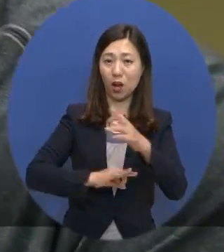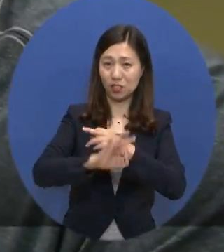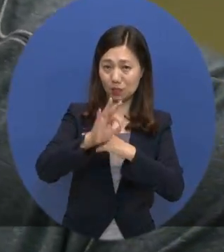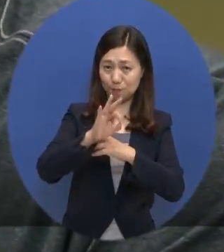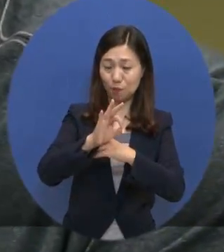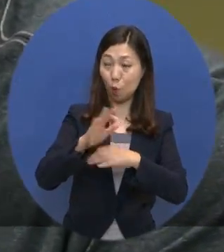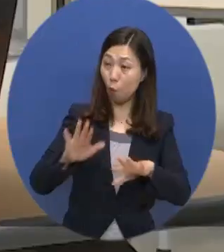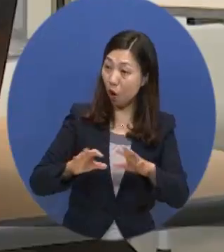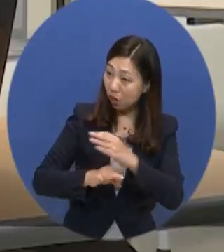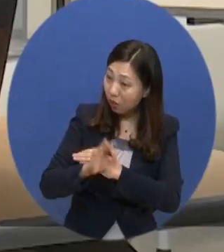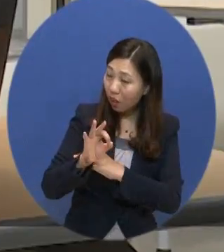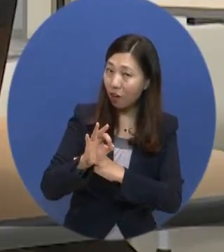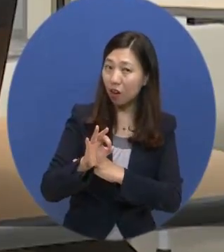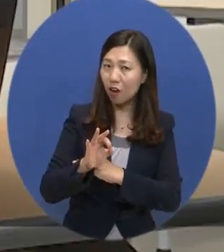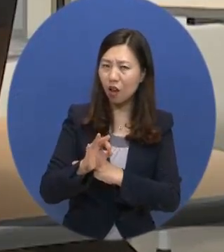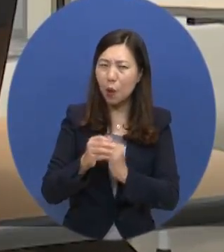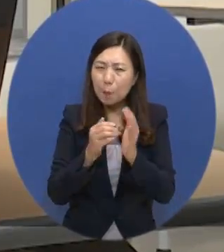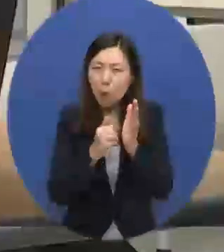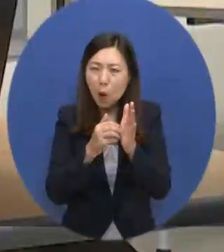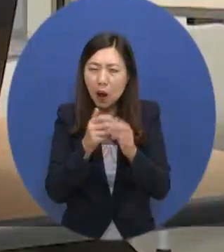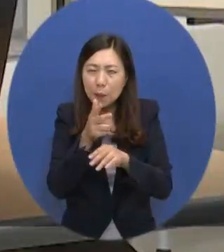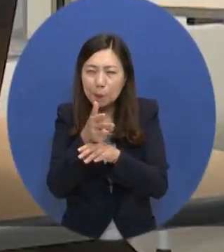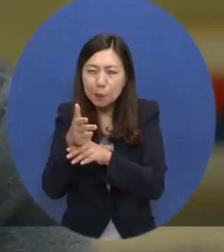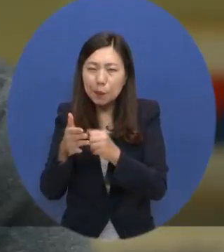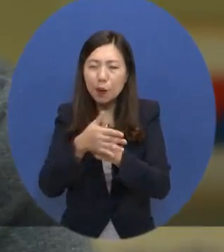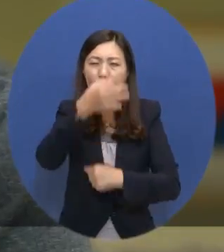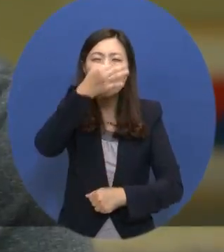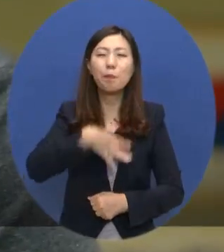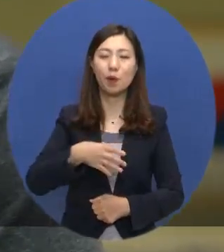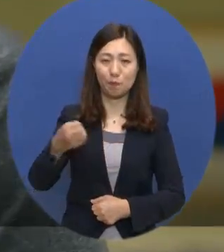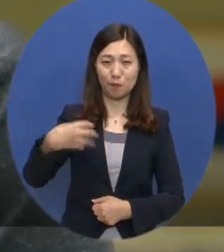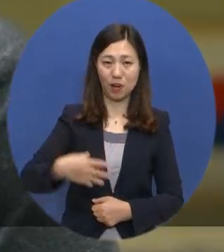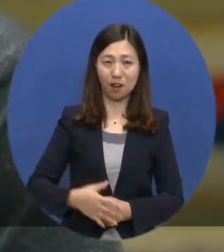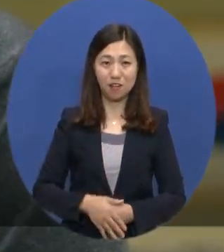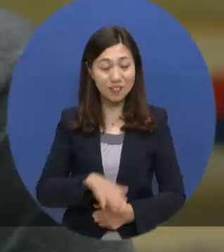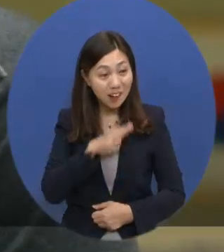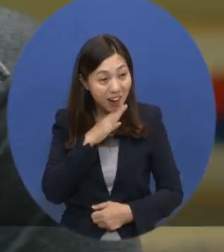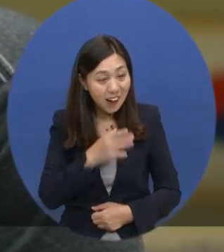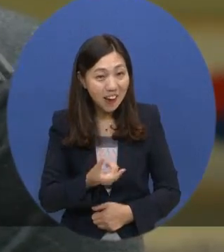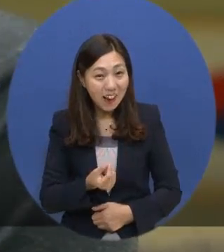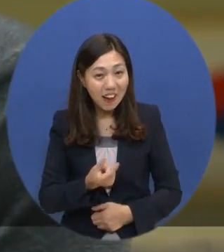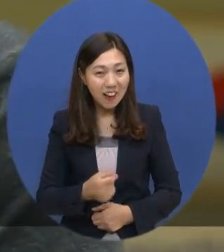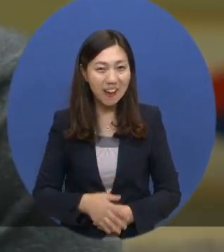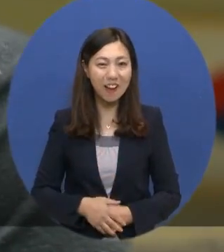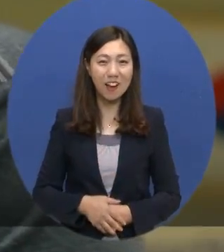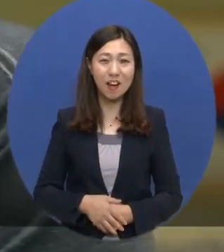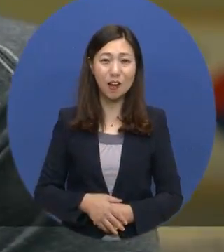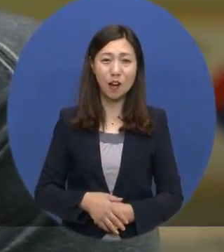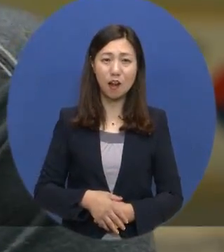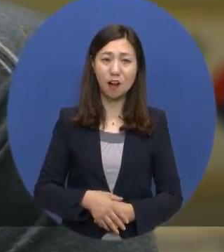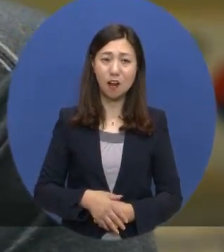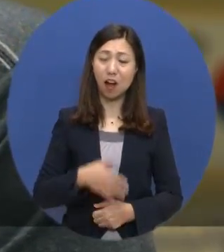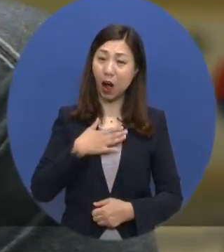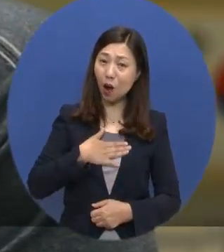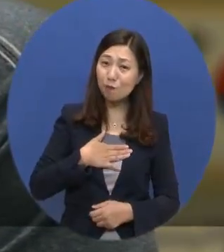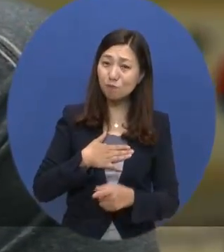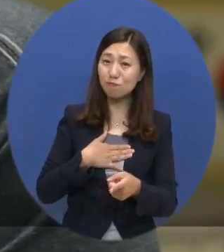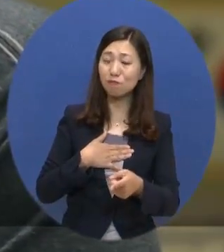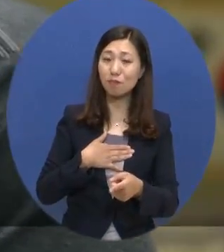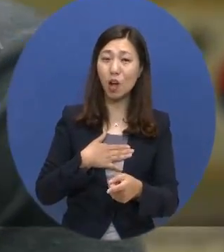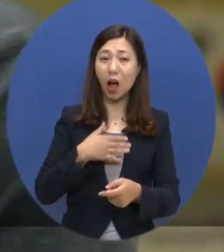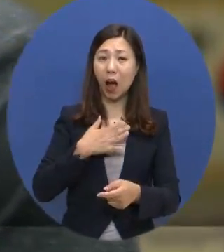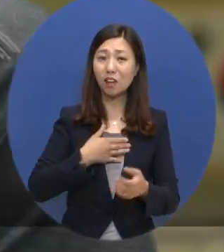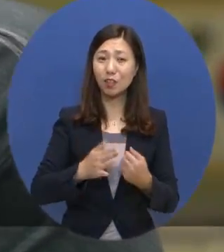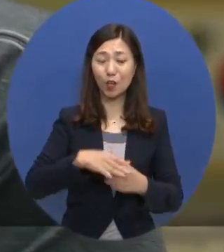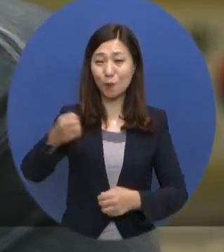오늘 아침. 오늘 아침에? 몰래 찍으시느라 힘드셨다고. 정말로? 그 알고 있으면 그 알고